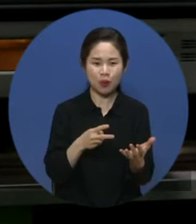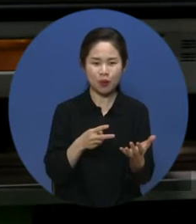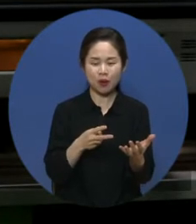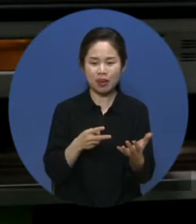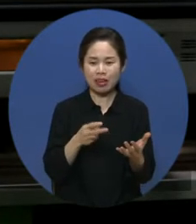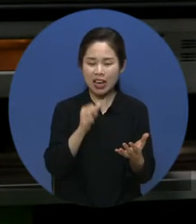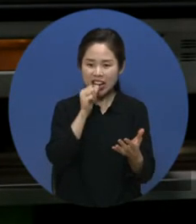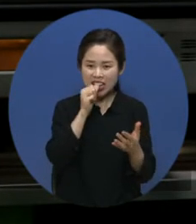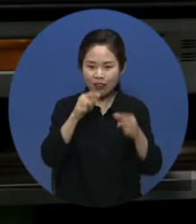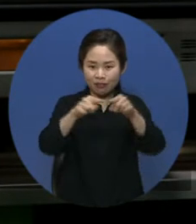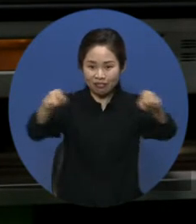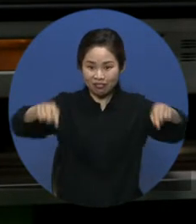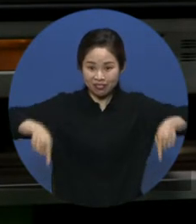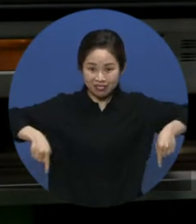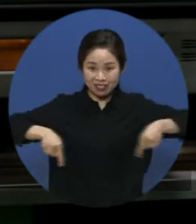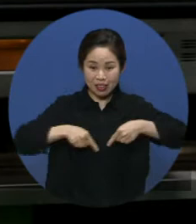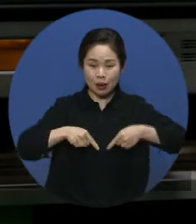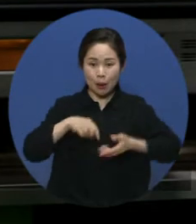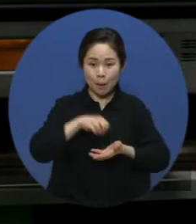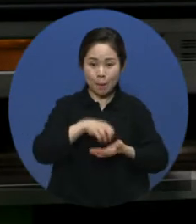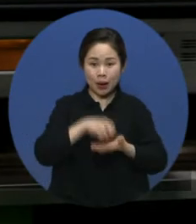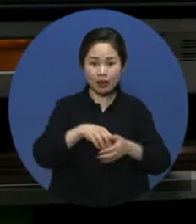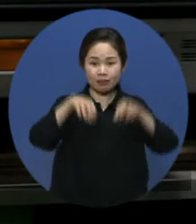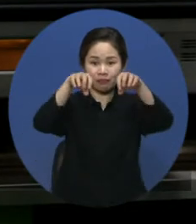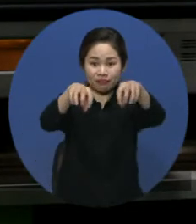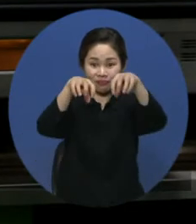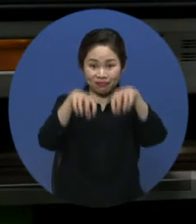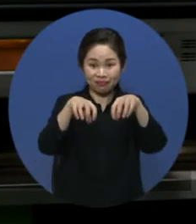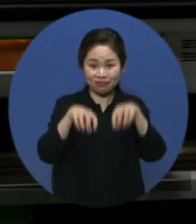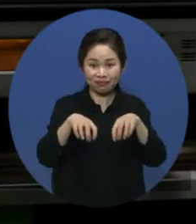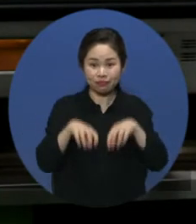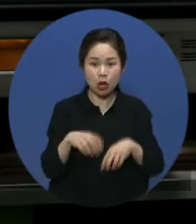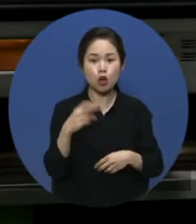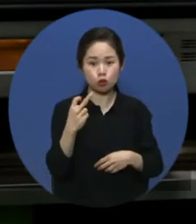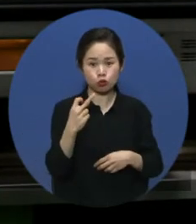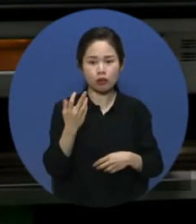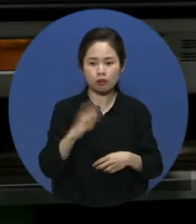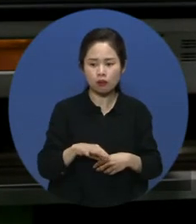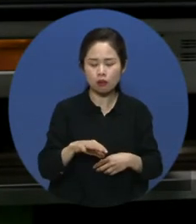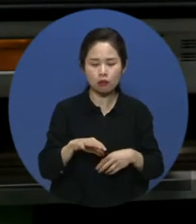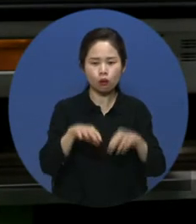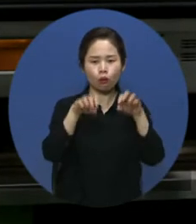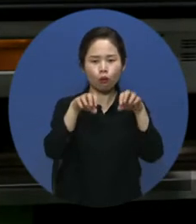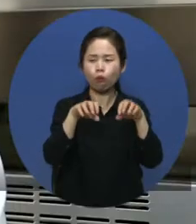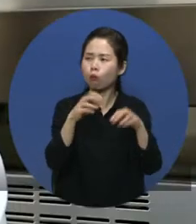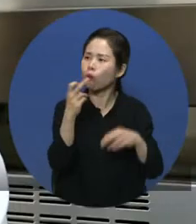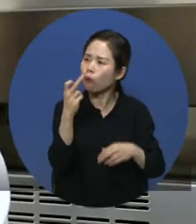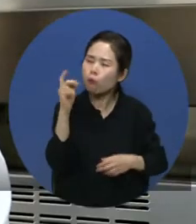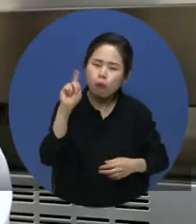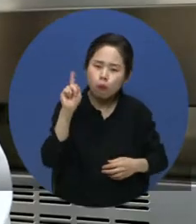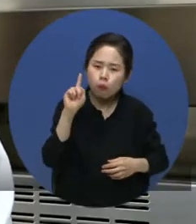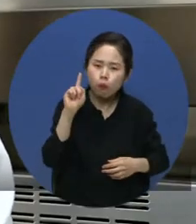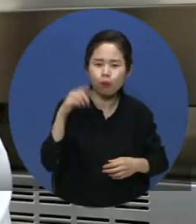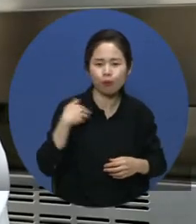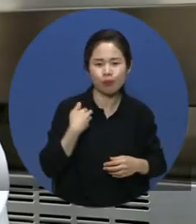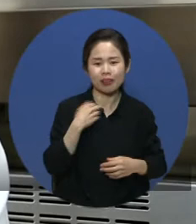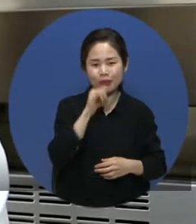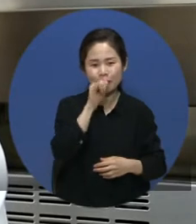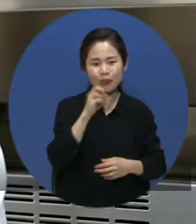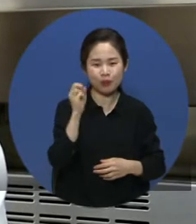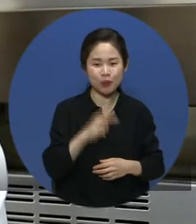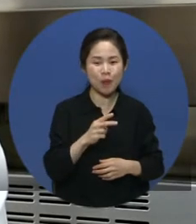하는데 빵을 12개씩 놔야 되는데 12개를 놓지 못하는 경우, 또 지금처럼 뭐 빵을 굽기를